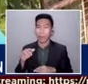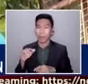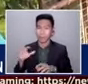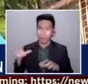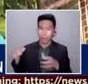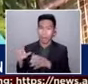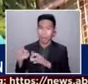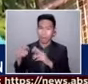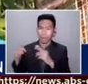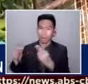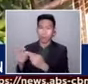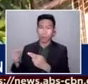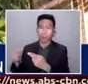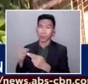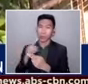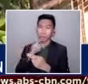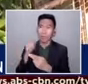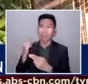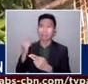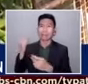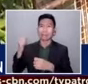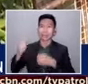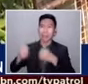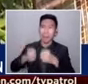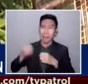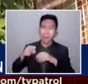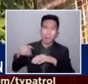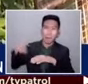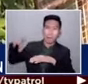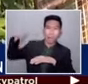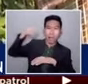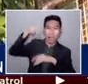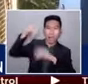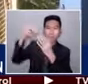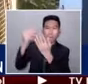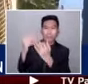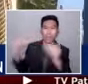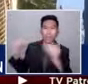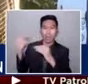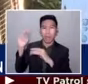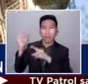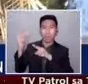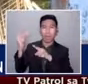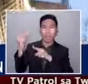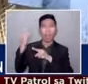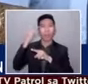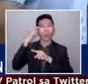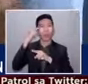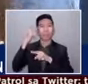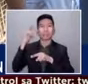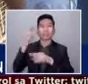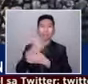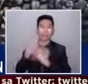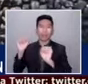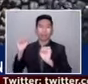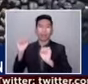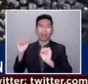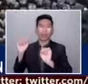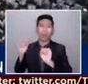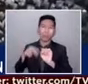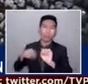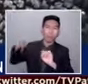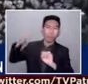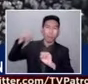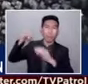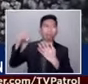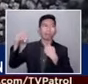taas, doon sa bahay ng tiyahin ko, na buong pag-asa nila hindi aabutin yung bahay. Doon sila natrap kasi wala nang daanan po doon.